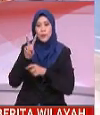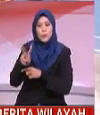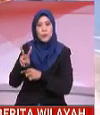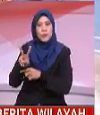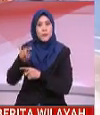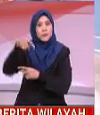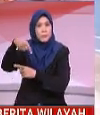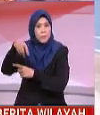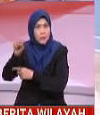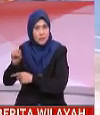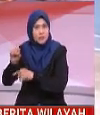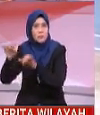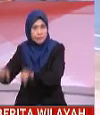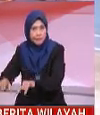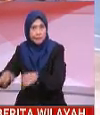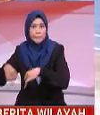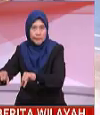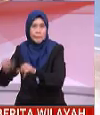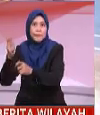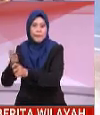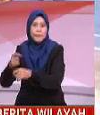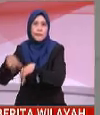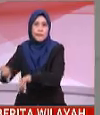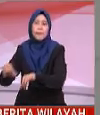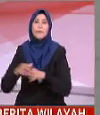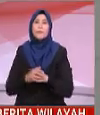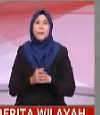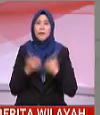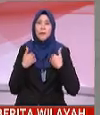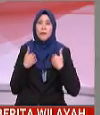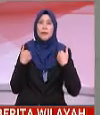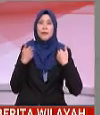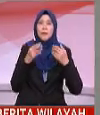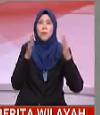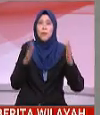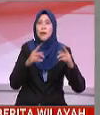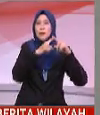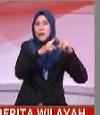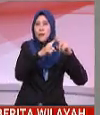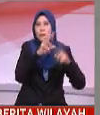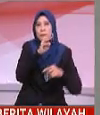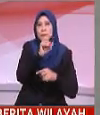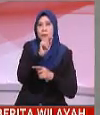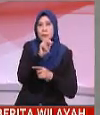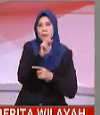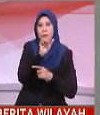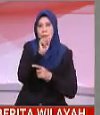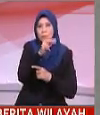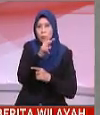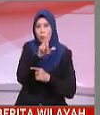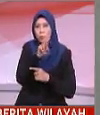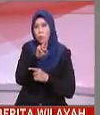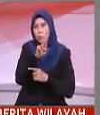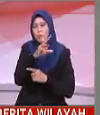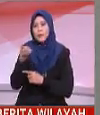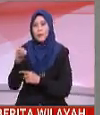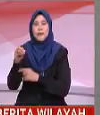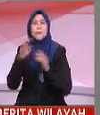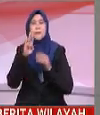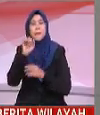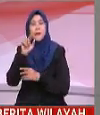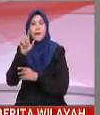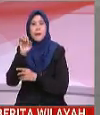Pemindahan Sementara PPS. PPS berkenaan masing-masing Dewan Orang Ramai Mat Kilau dan Balai Raya Kampung Tiram.